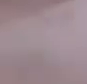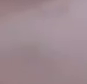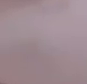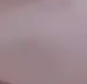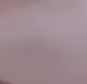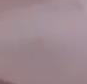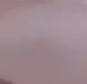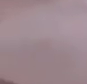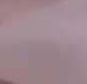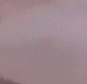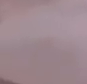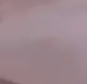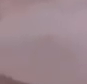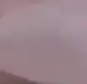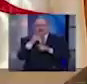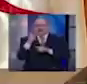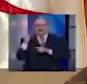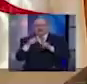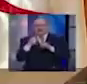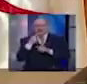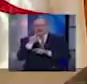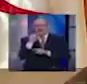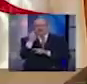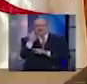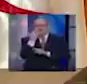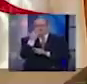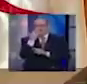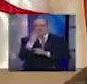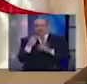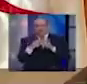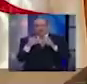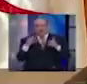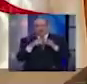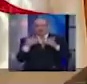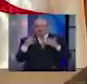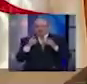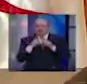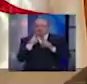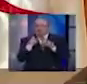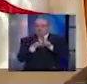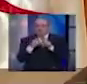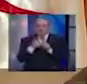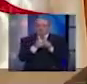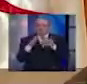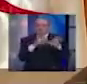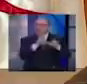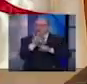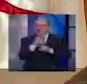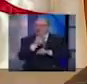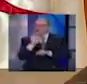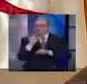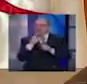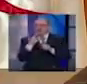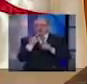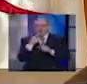mois. Ça c'est un problème concret. Donc هذا المستوى اللي يخضر به رئيس الجمهورية ماهوش مستوى تاع رئيس الجمهورية. احنا واش دخلنا